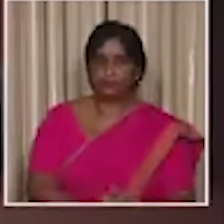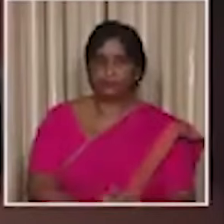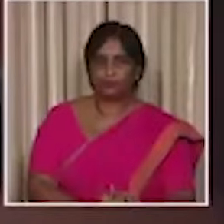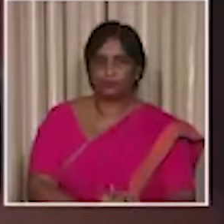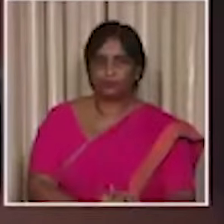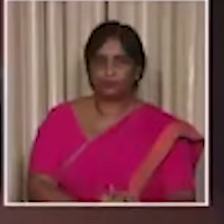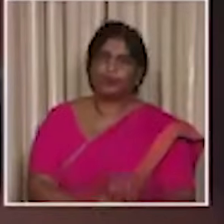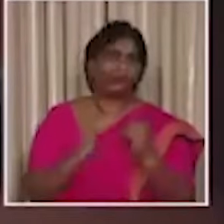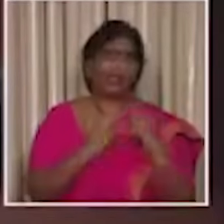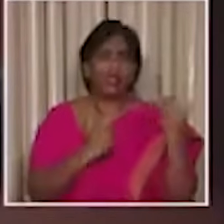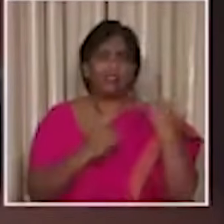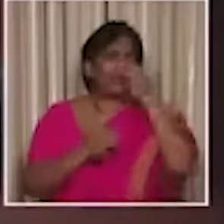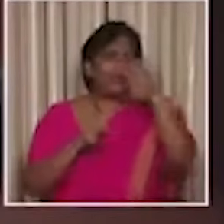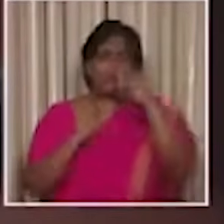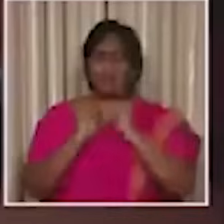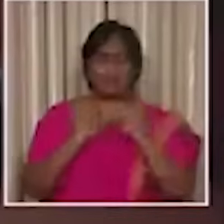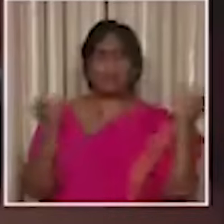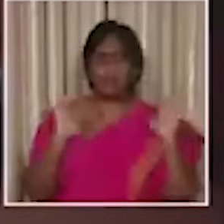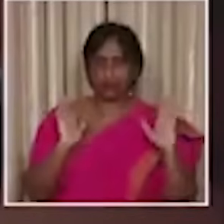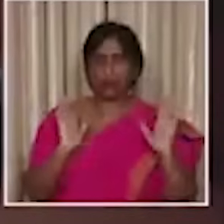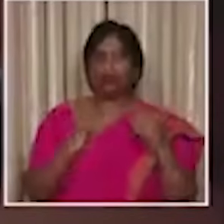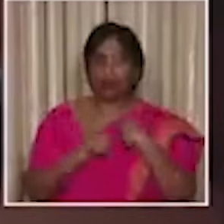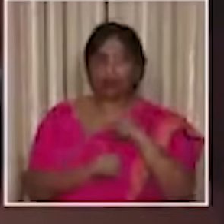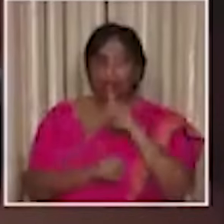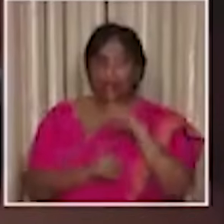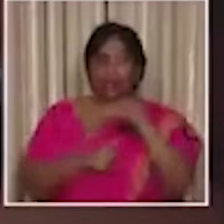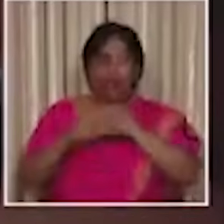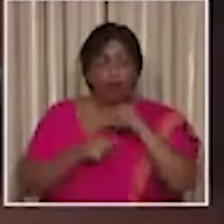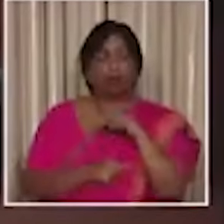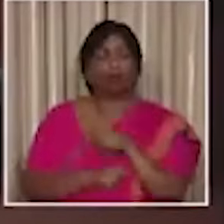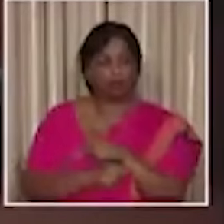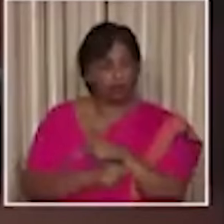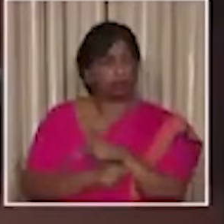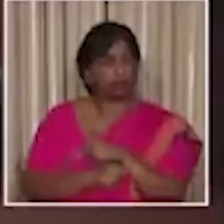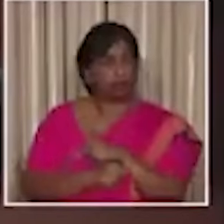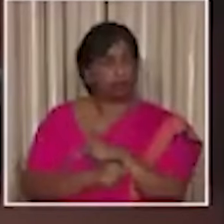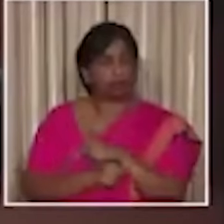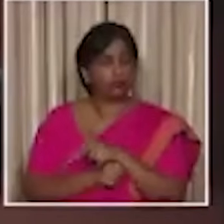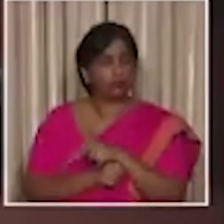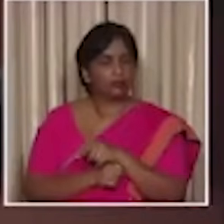බඩු ගන්න ඉන්නේ අයියාද මල්ලිද කෙනෙක් වැඩක් නැහැ. ඒ නිසා තමයි මම අහන්නේ මේ ආයතනෙ. මේක